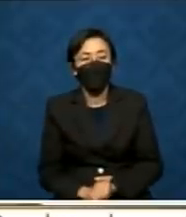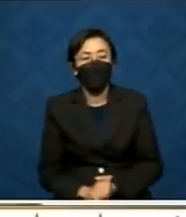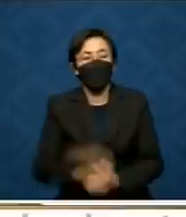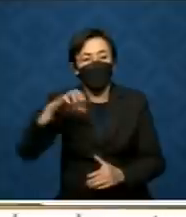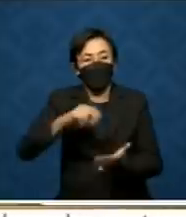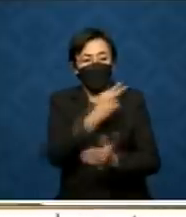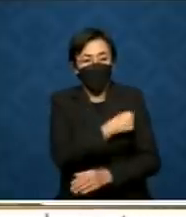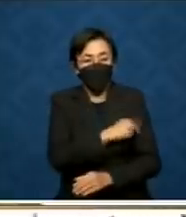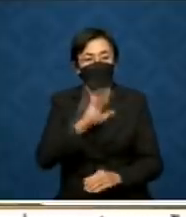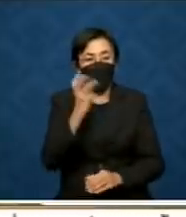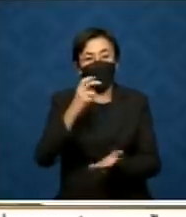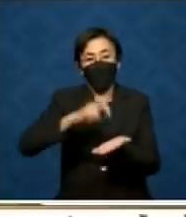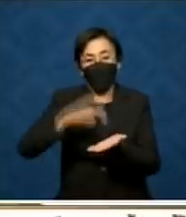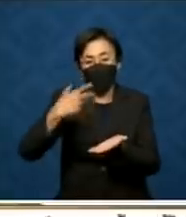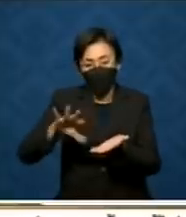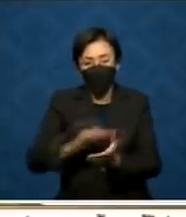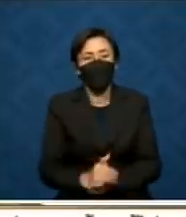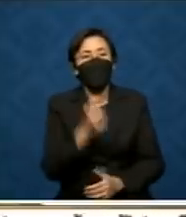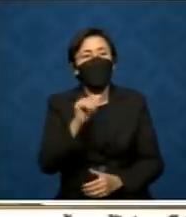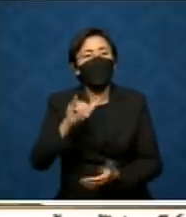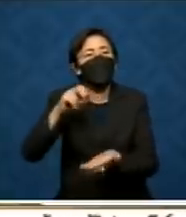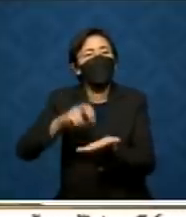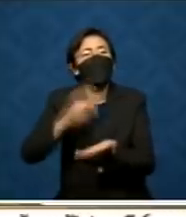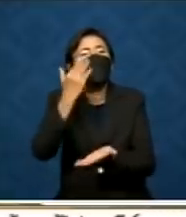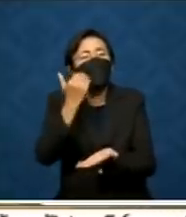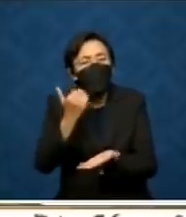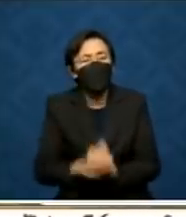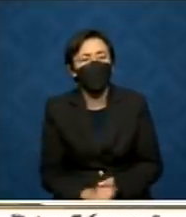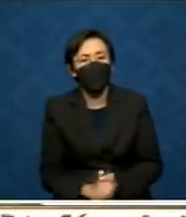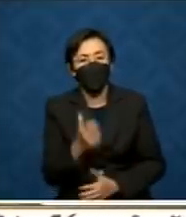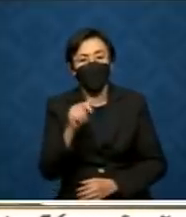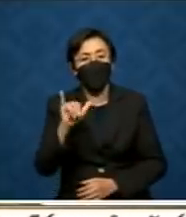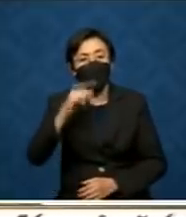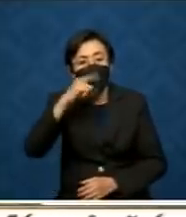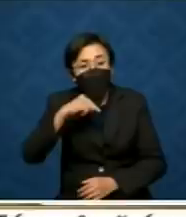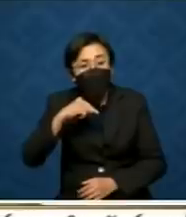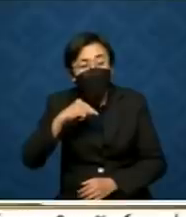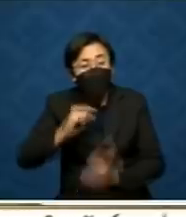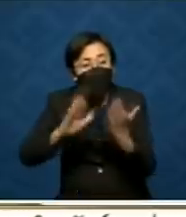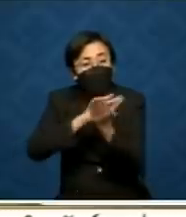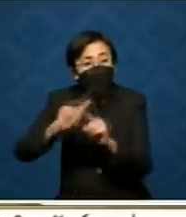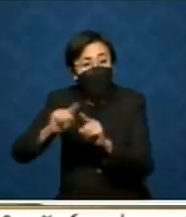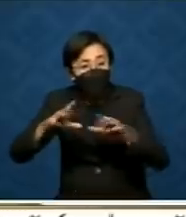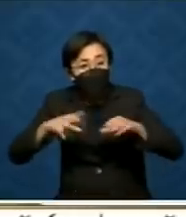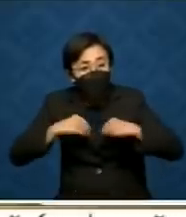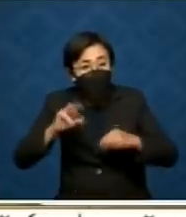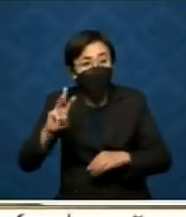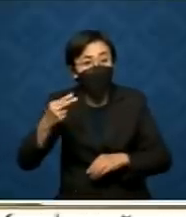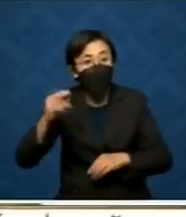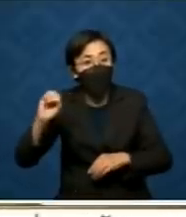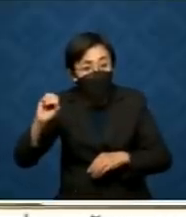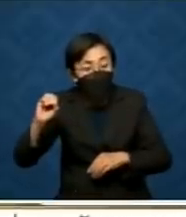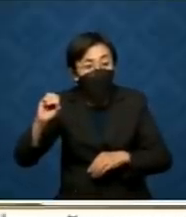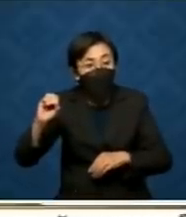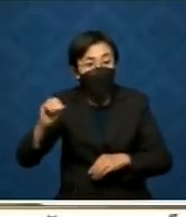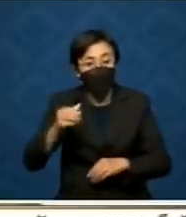รับรองแล้วทำไมต้องอยอีกหรืออยของเรานี่ได้รับการยอมรับมากกว่า w h o